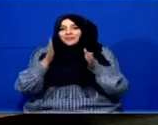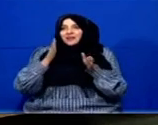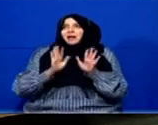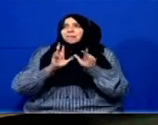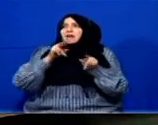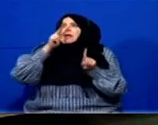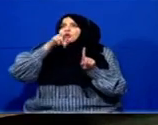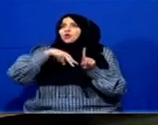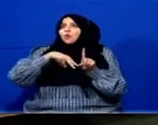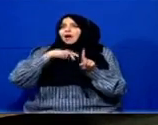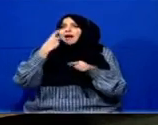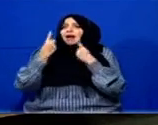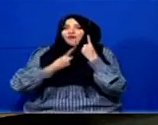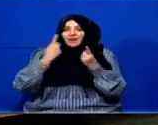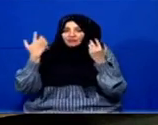هذا الكريم